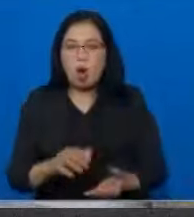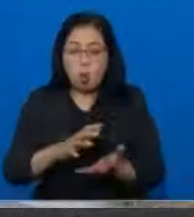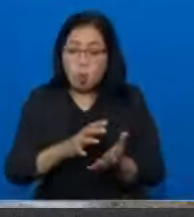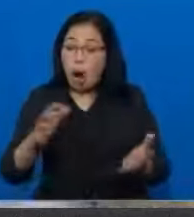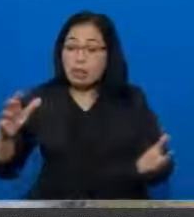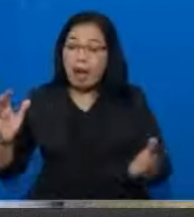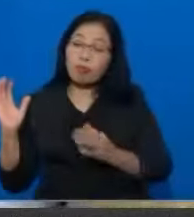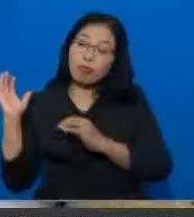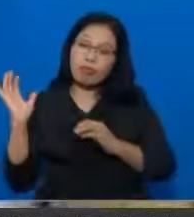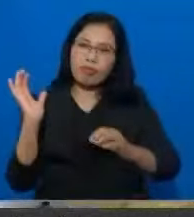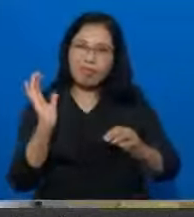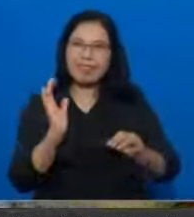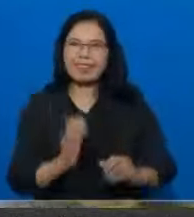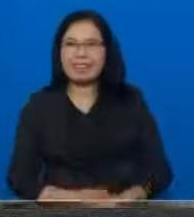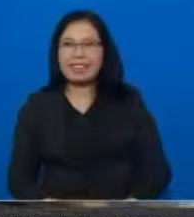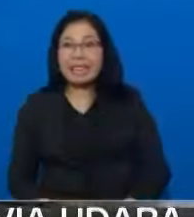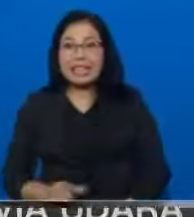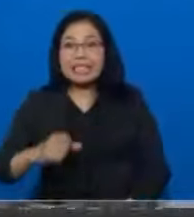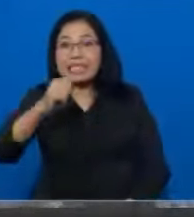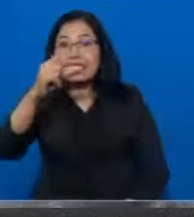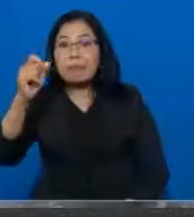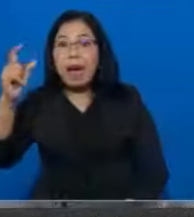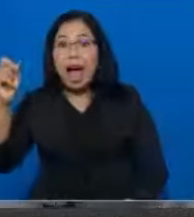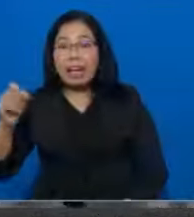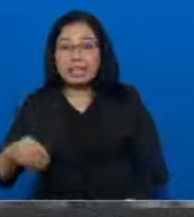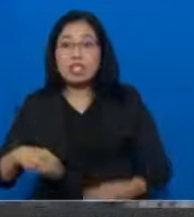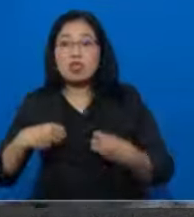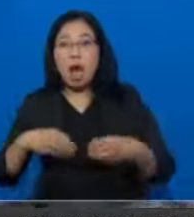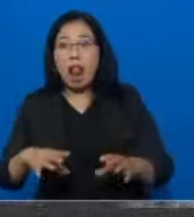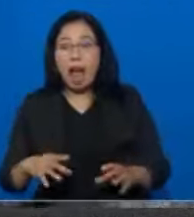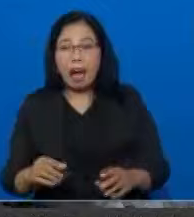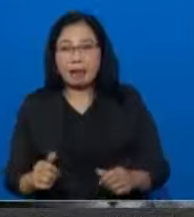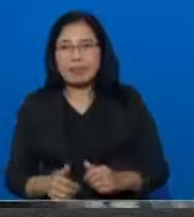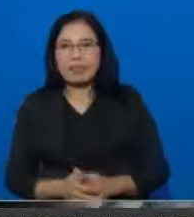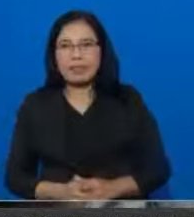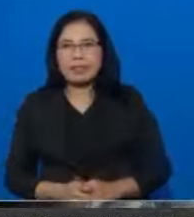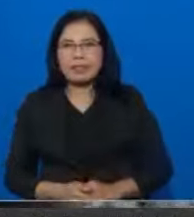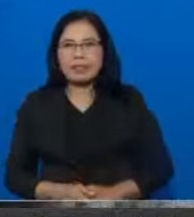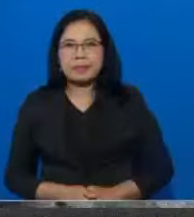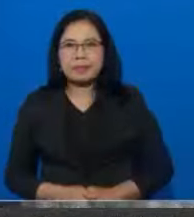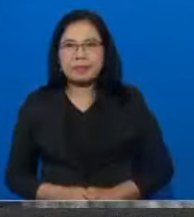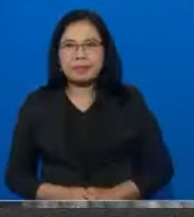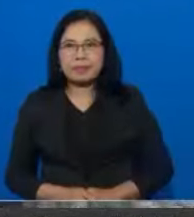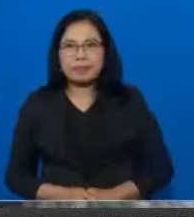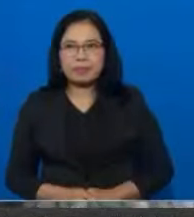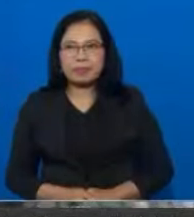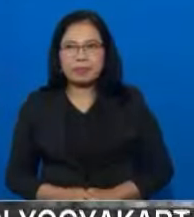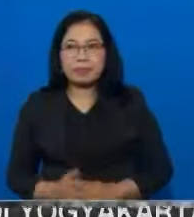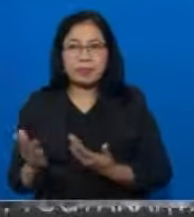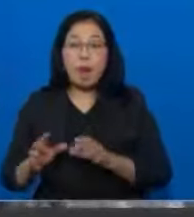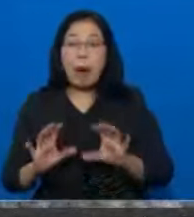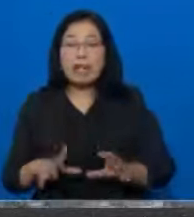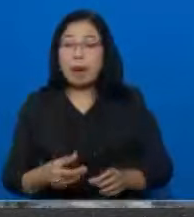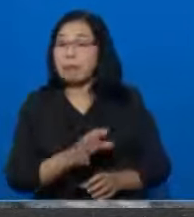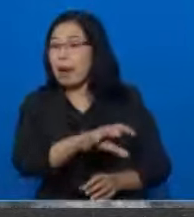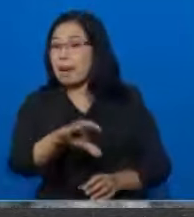kan bisa dikatakan setiap hari jualan, biar fresh dan biar ketahuan berapa jumlah laku enggaknya, ya belinya ya seperti ini, enggak terlalu banyak,